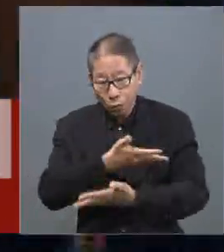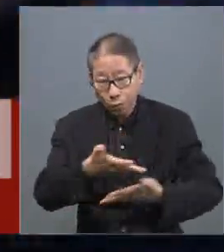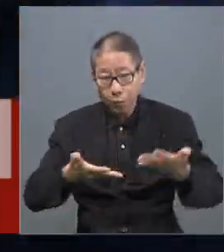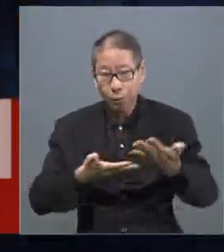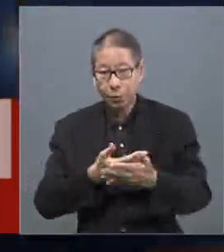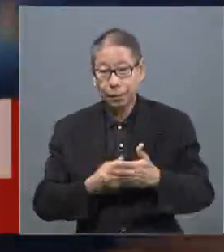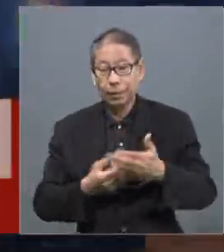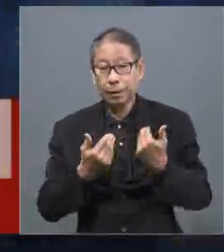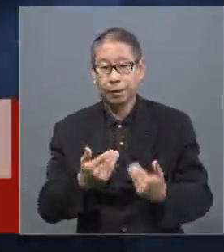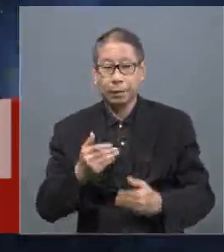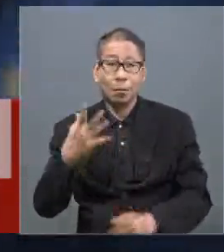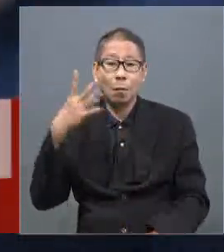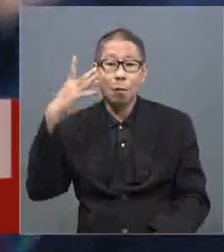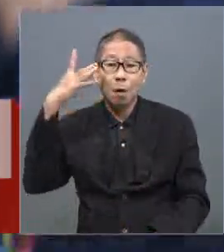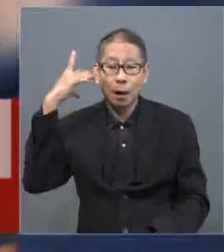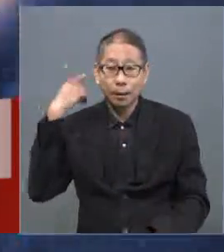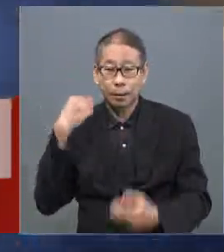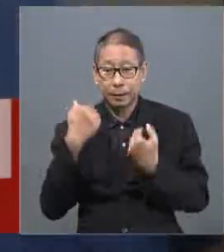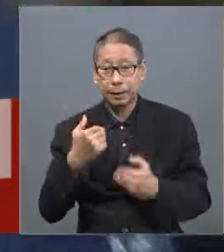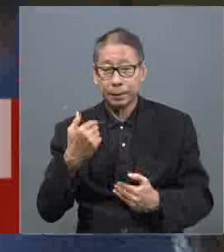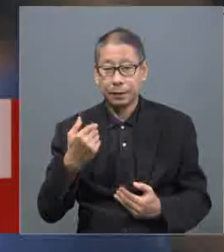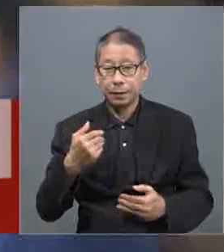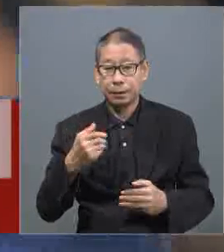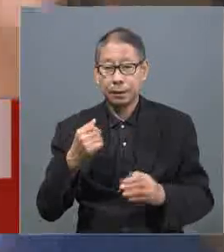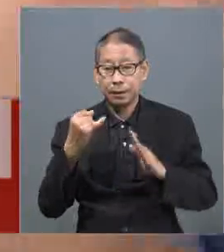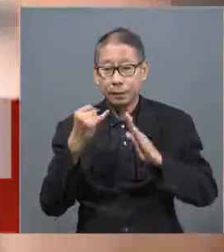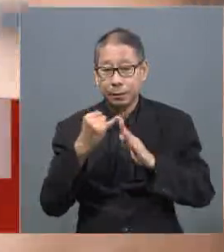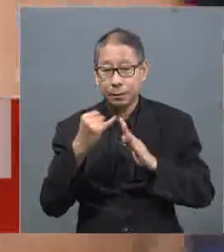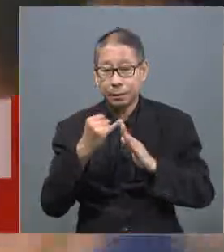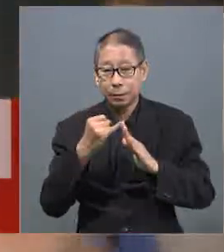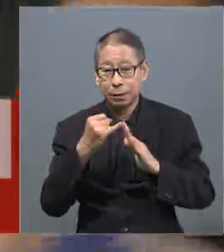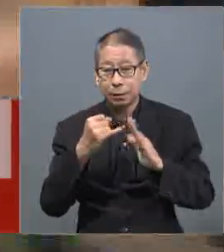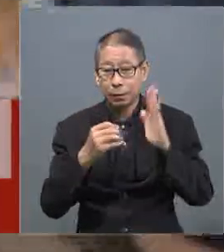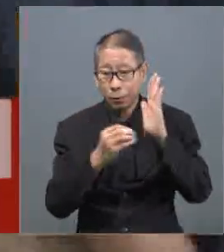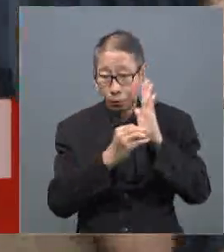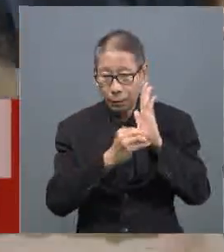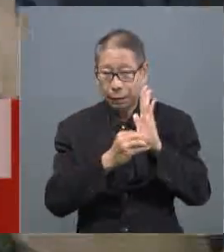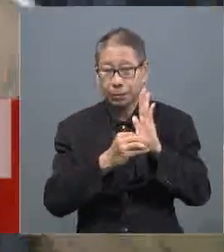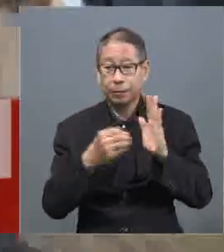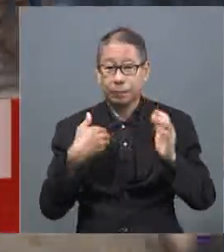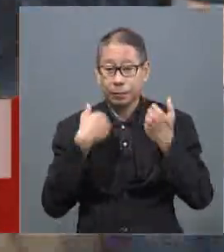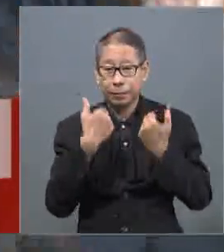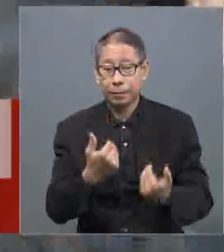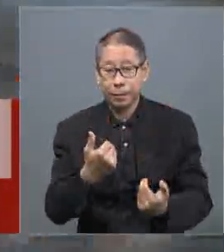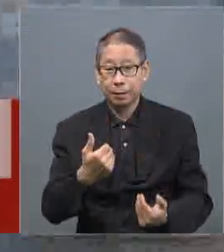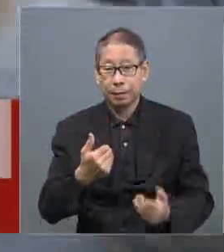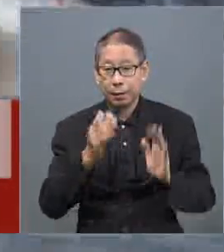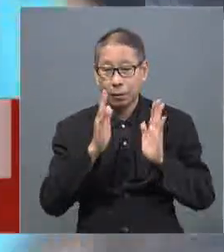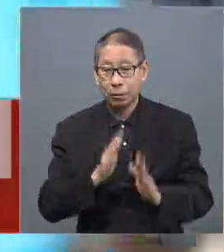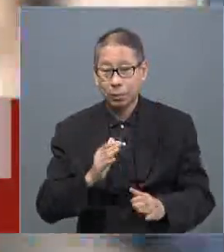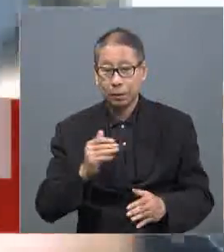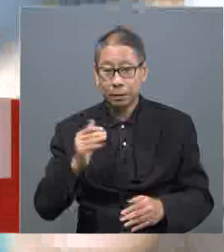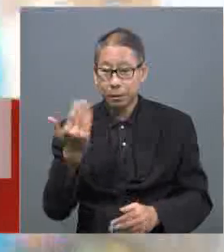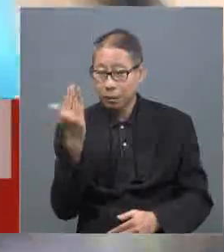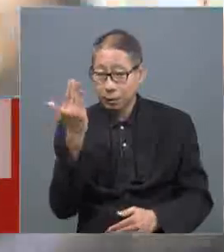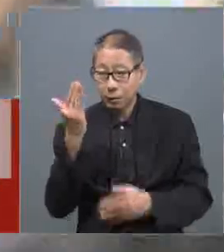การณ์เกิดขึ้นเมื่อวานนี้เองนะครับในพื้นที่แขวงออเงินเขตสายไหมในภูมิหนึ่งในผู้ต้องหาและเป็นผู้ที่ถูกกระจก